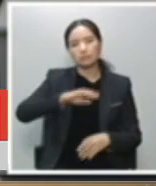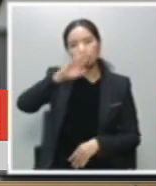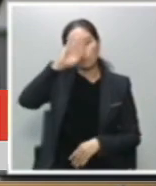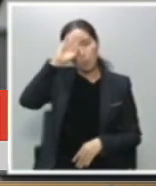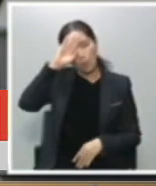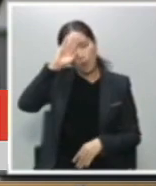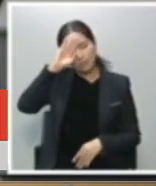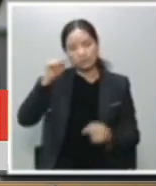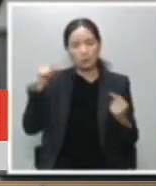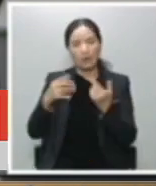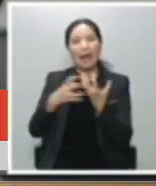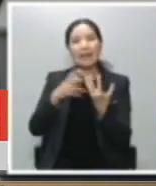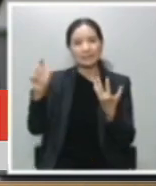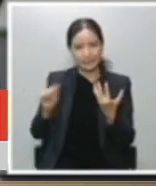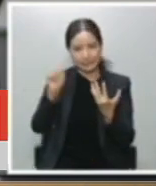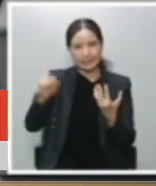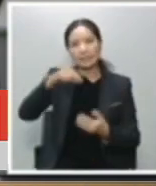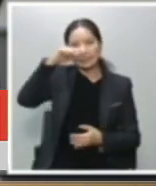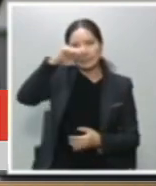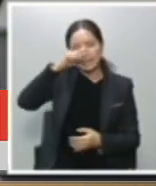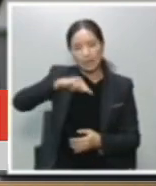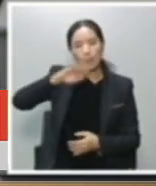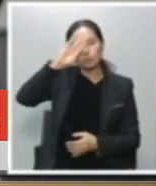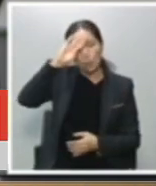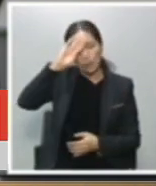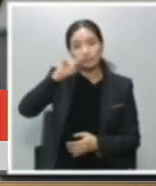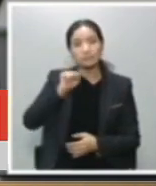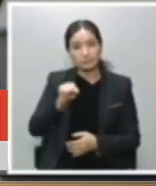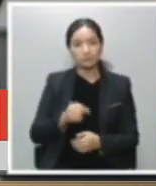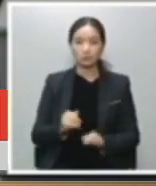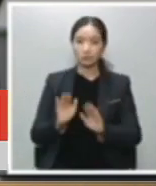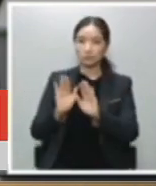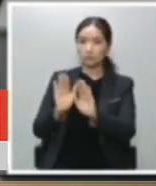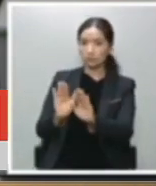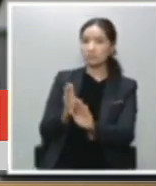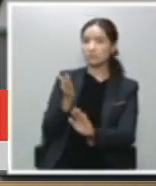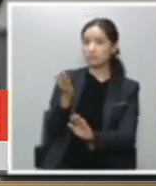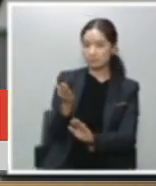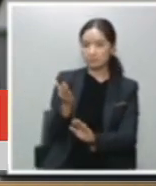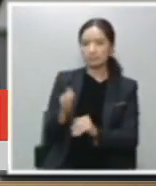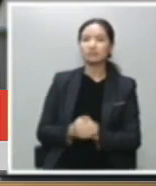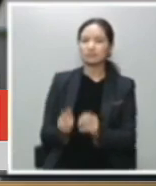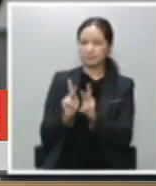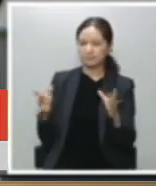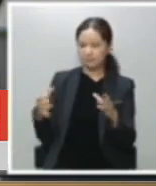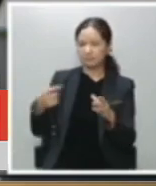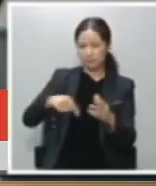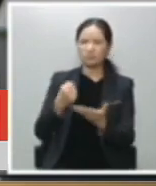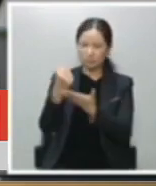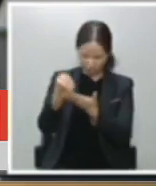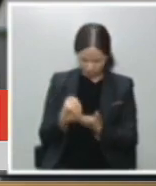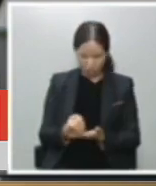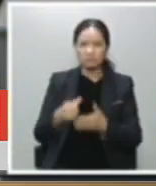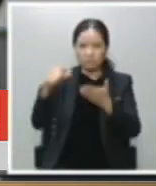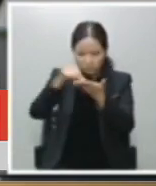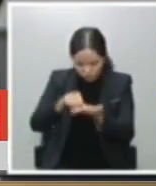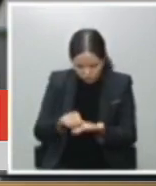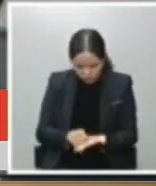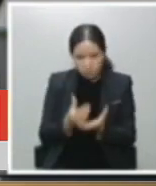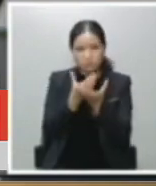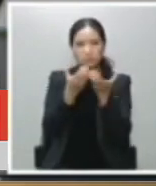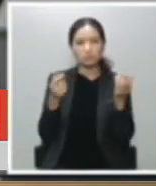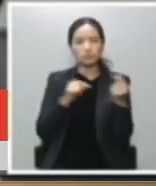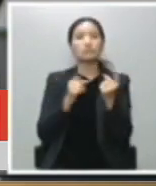แห่งเอเชียอย่างแน่นอนกระผมจึงขอฝากกรรมาธิการวิสามัญแก้รัฐธรรมนูญที่กำลังดำเนินการอยู่ในขณะ